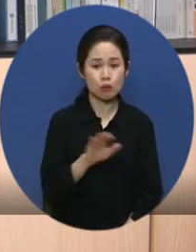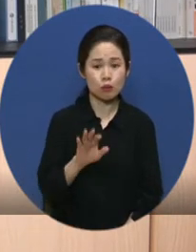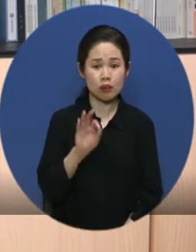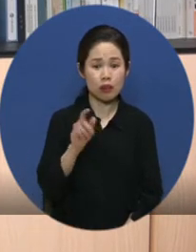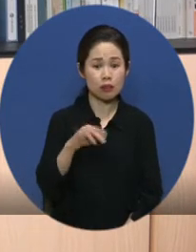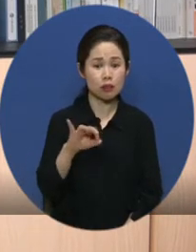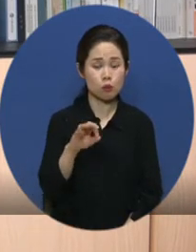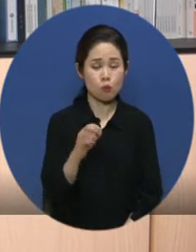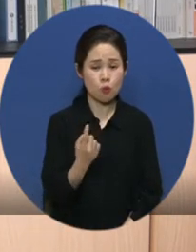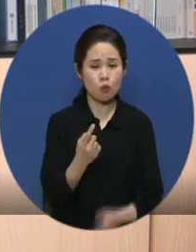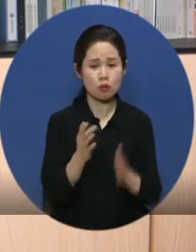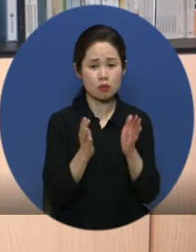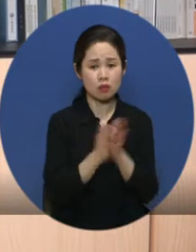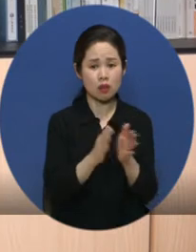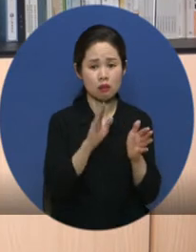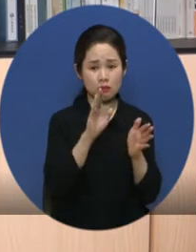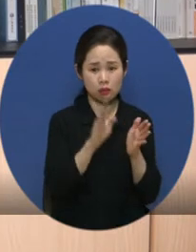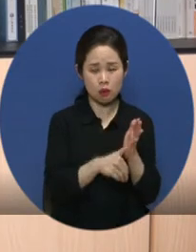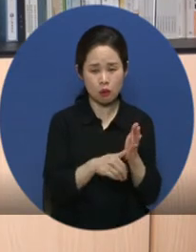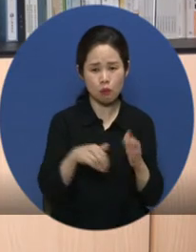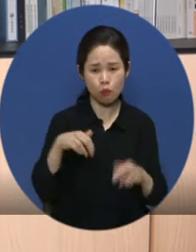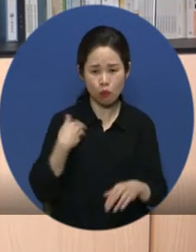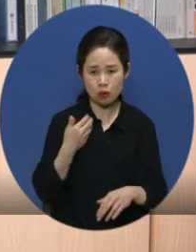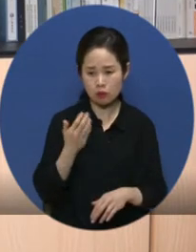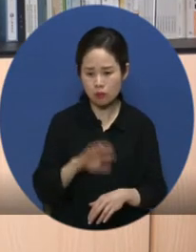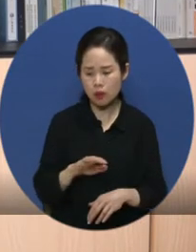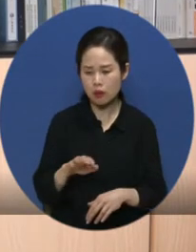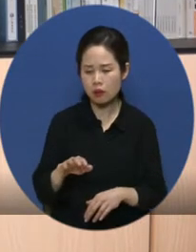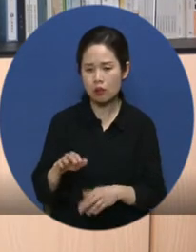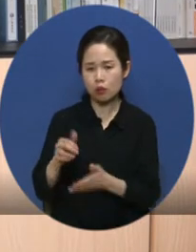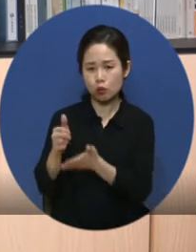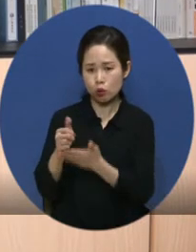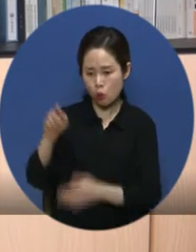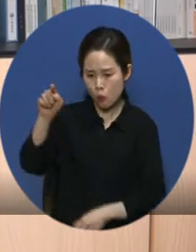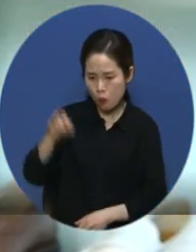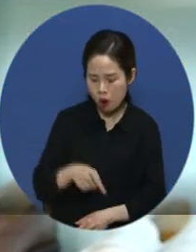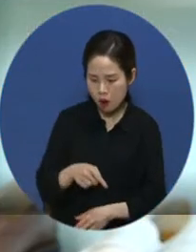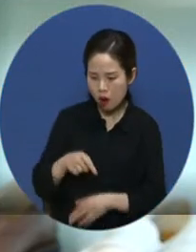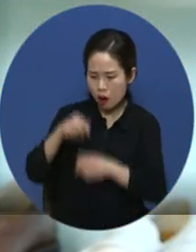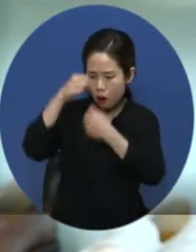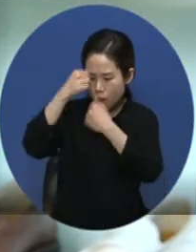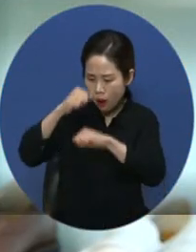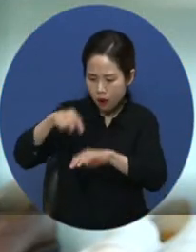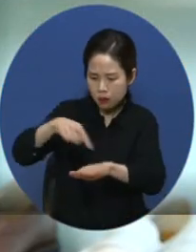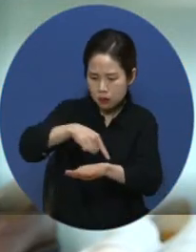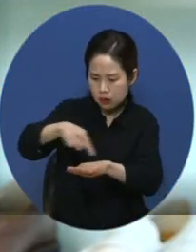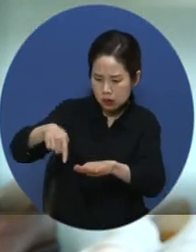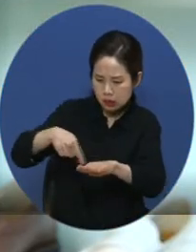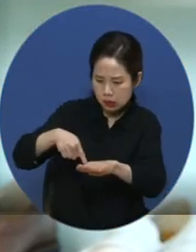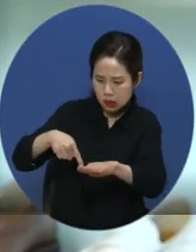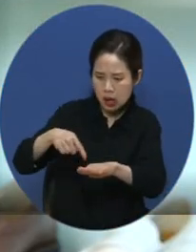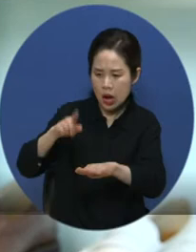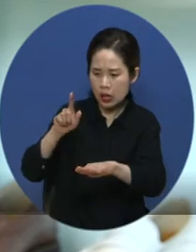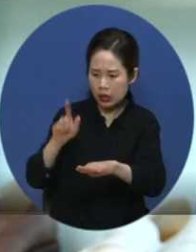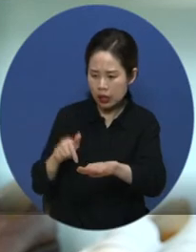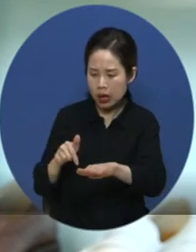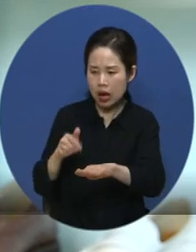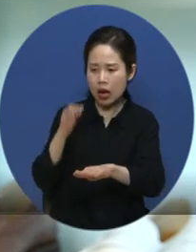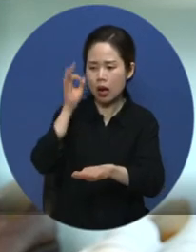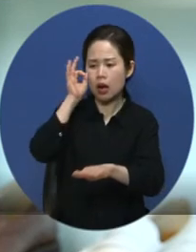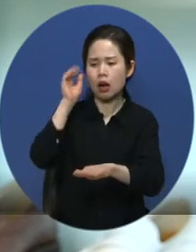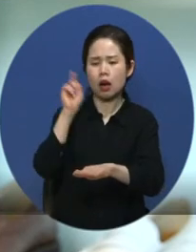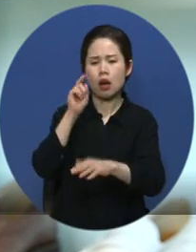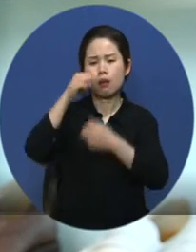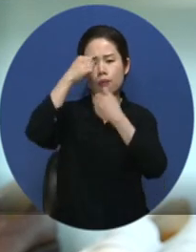몰랐었어요. 소비자들이 와서 발을 재면서 느껴지는 것이 아, 이 발 건강이 굉장히 중요한